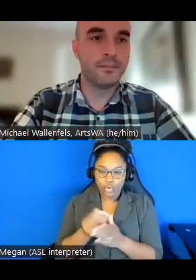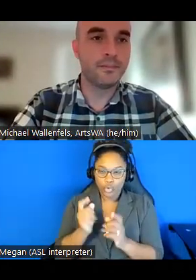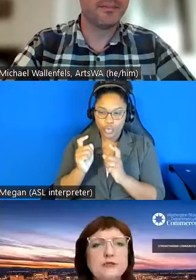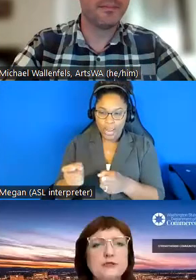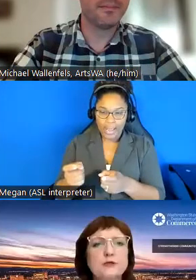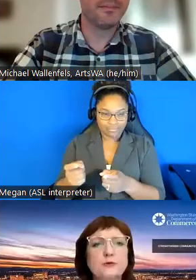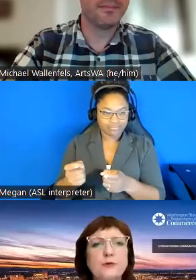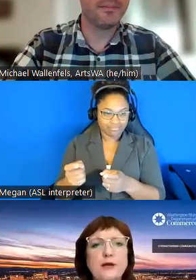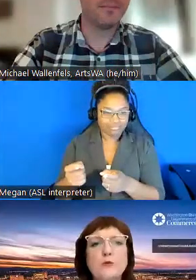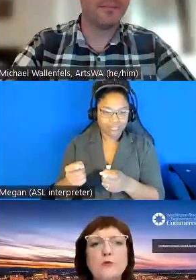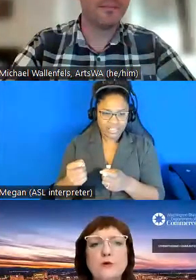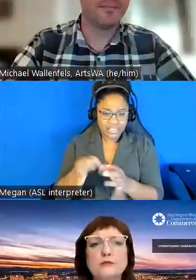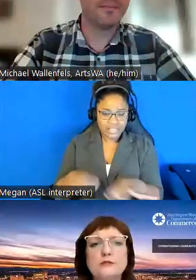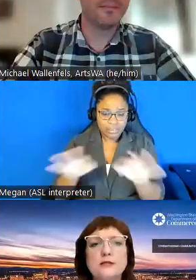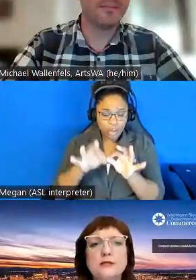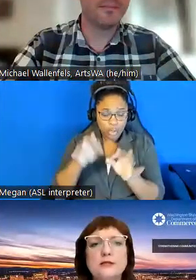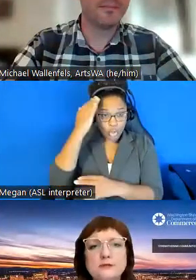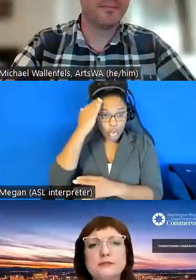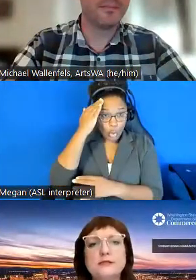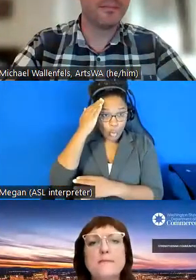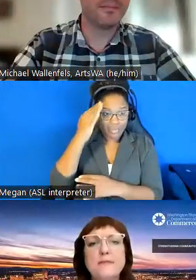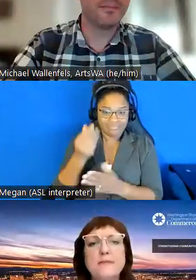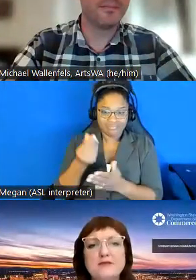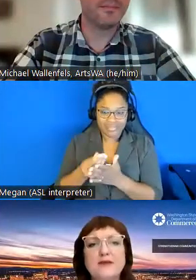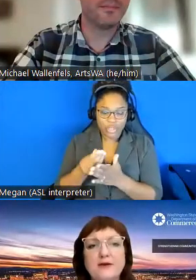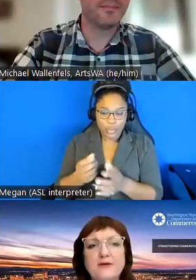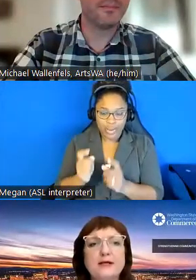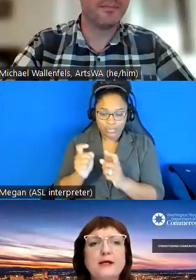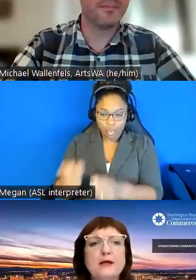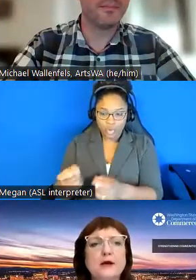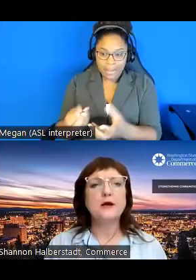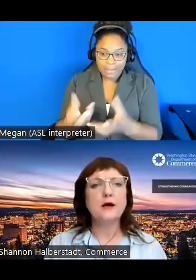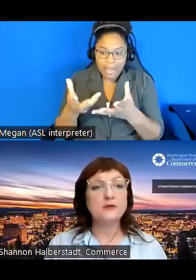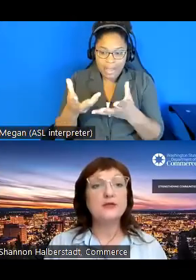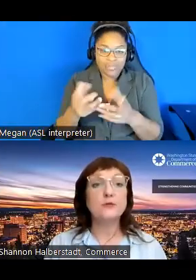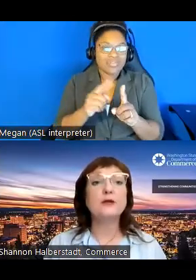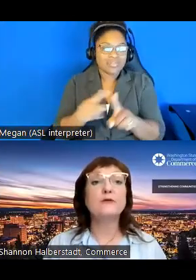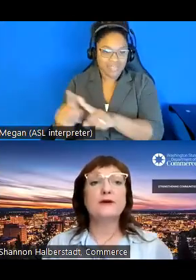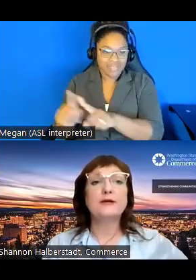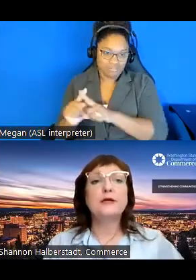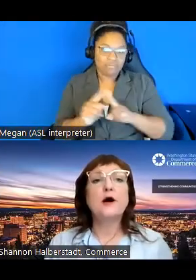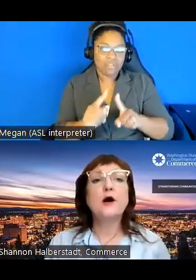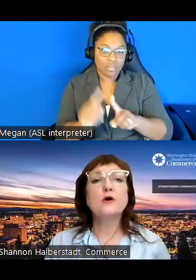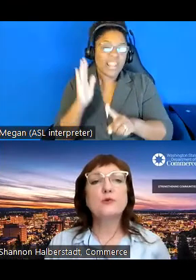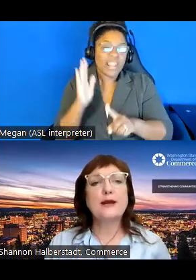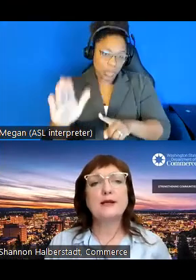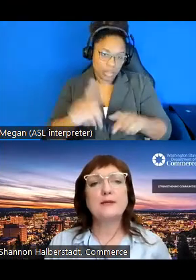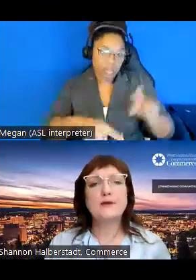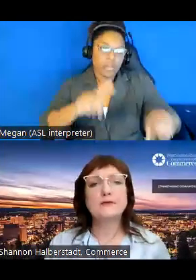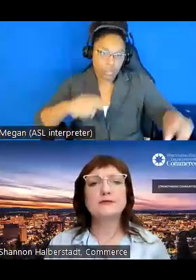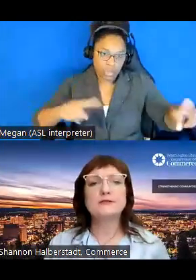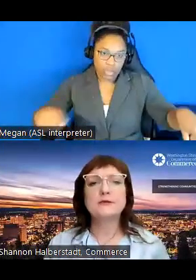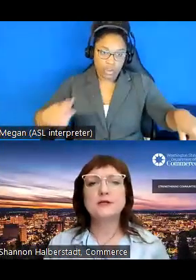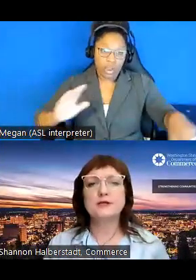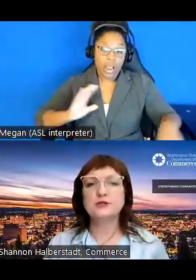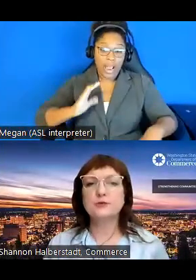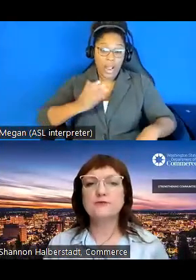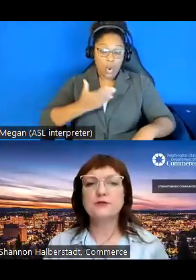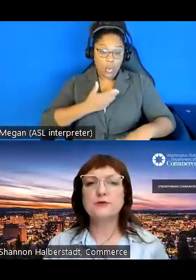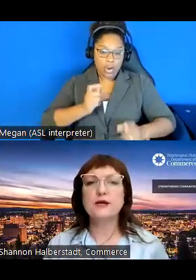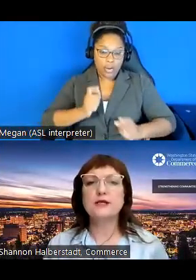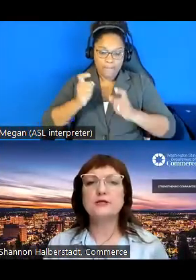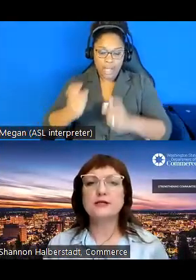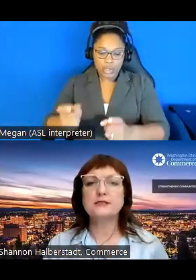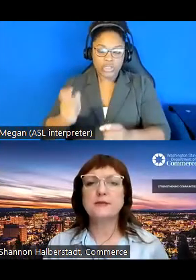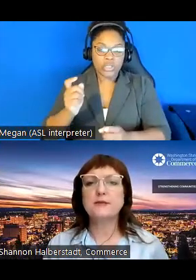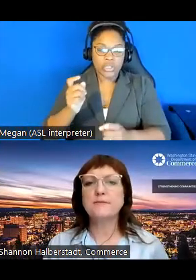이제 그 수요하는 자금에 대해서 말씀드릴게요. 그 자금이 아주 그